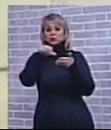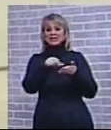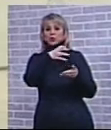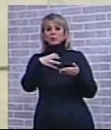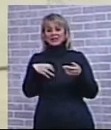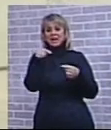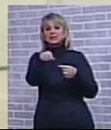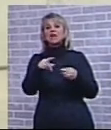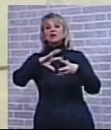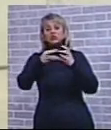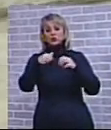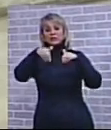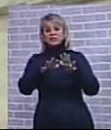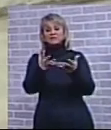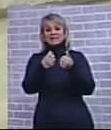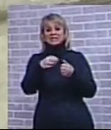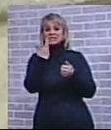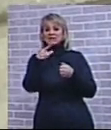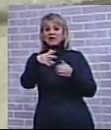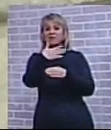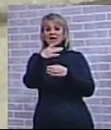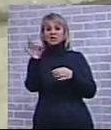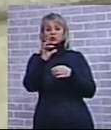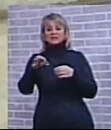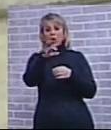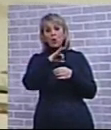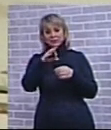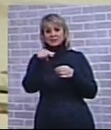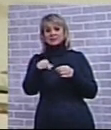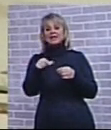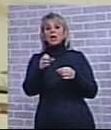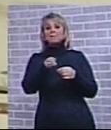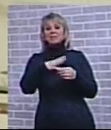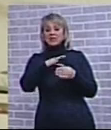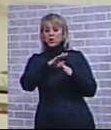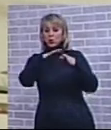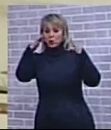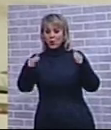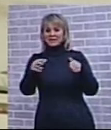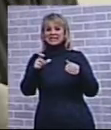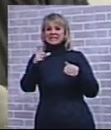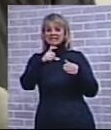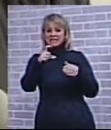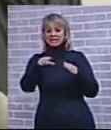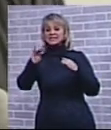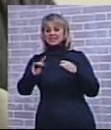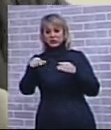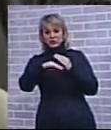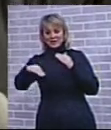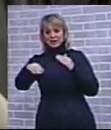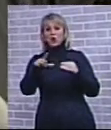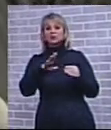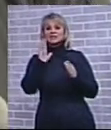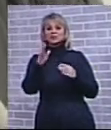участие и губернатор. В итоге решили взять цвета флага Ростовской области. Белая кровля, синий в основном сиденье. У